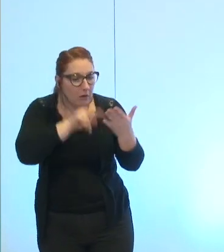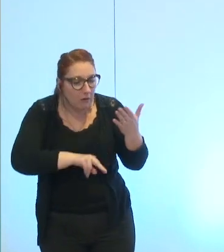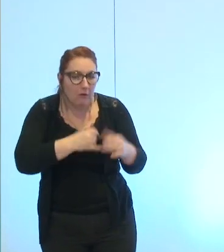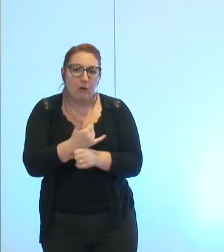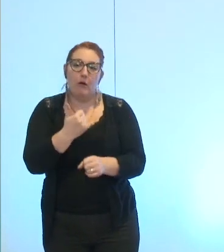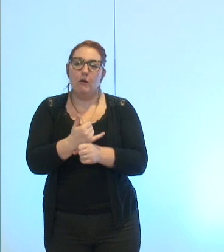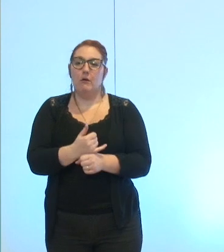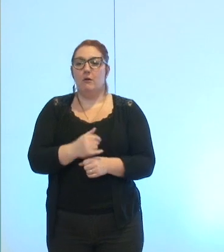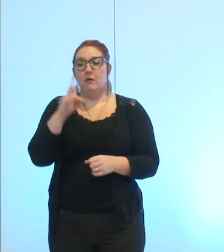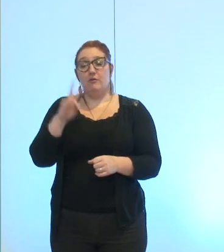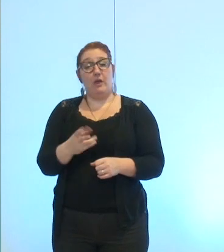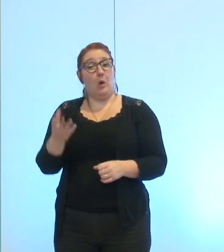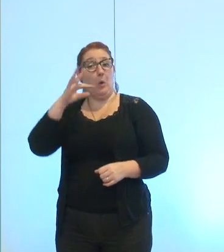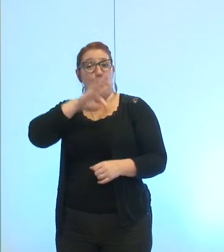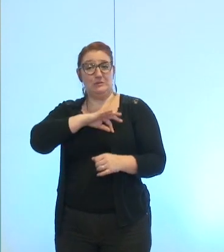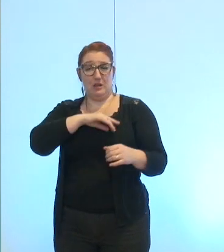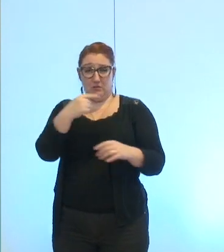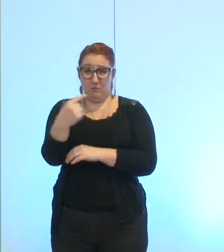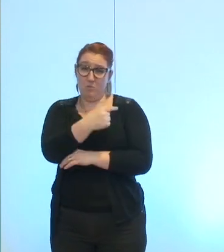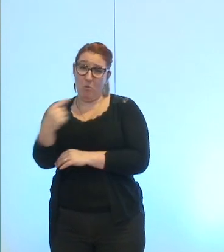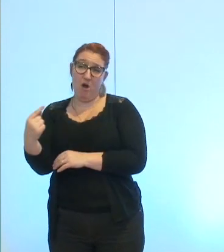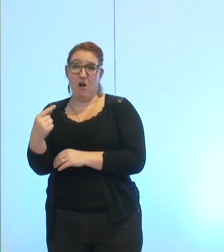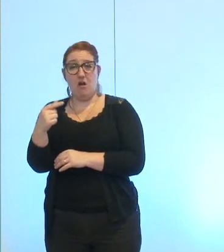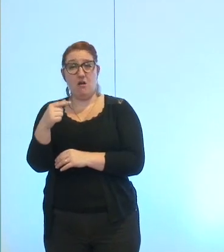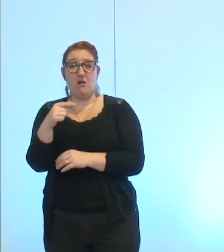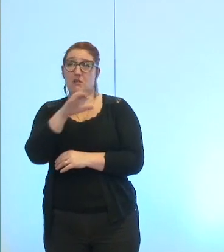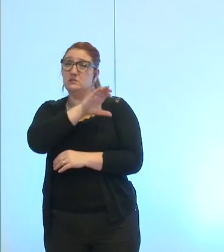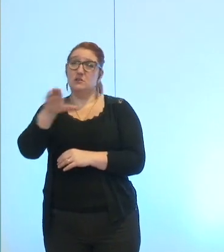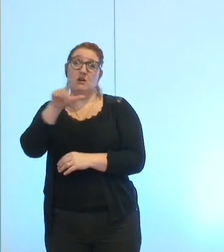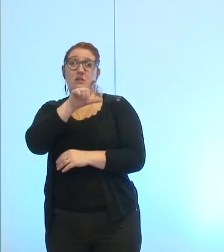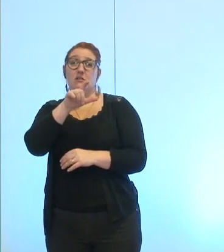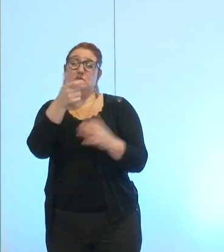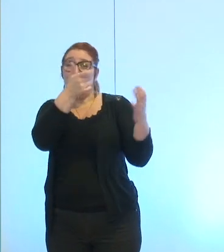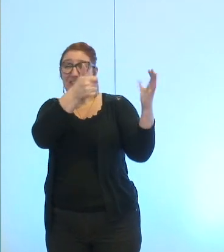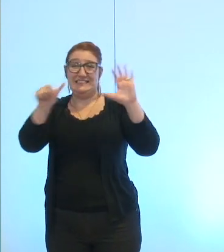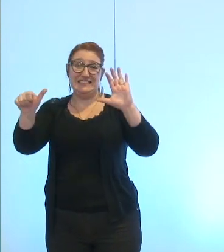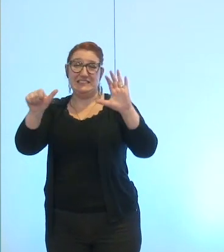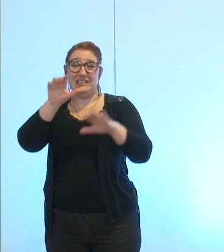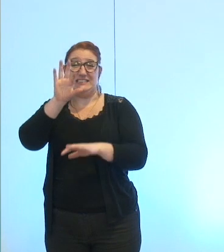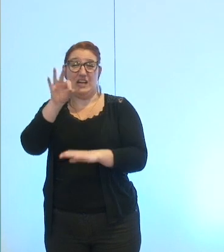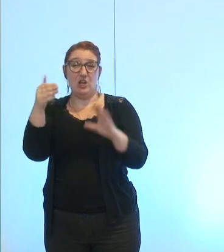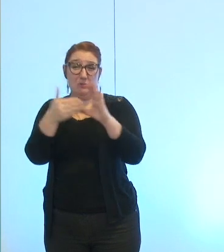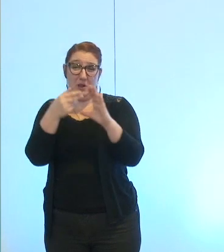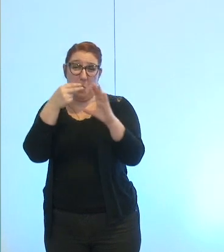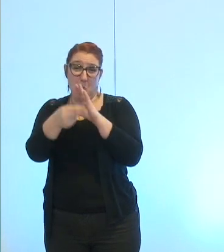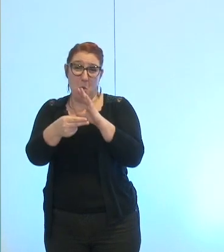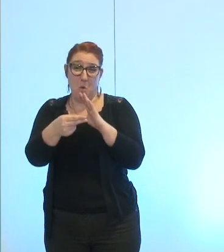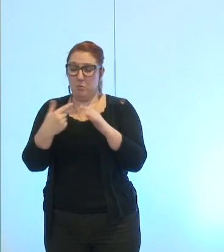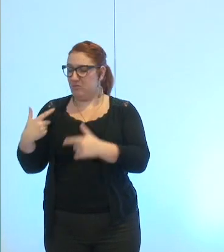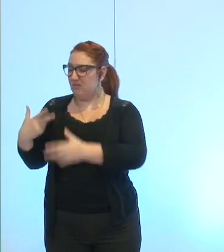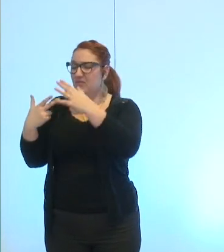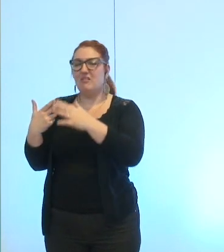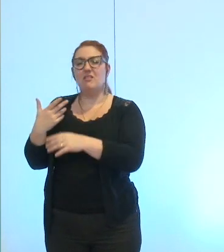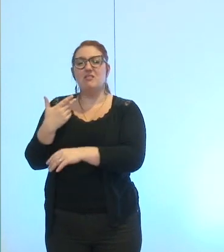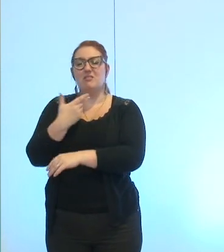pour le budget de la ville de plusieurs centaines de milliers d'euros par an 650000 € pour le dernier exercice budgétaire